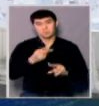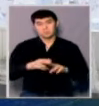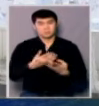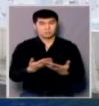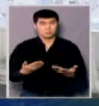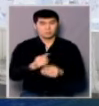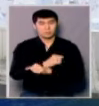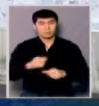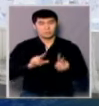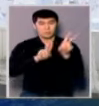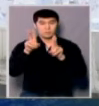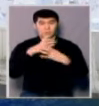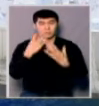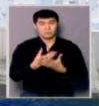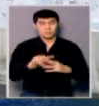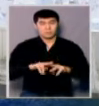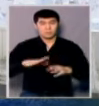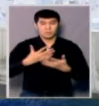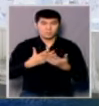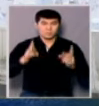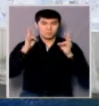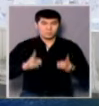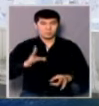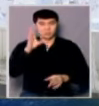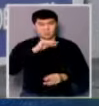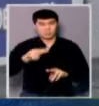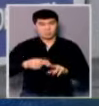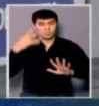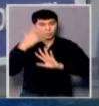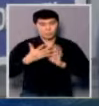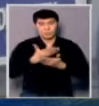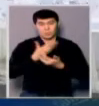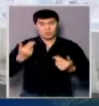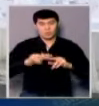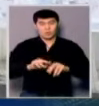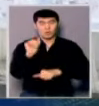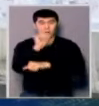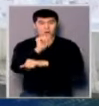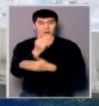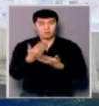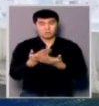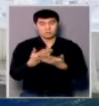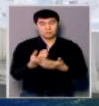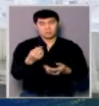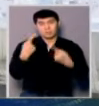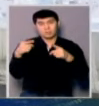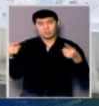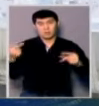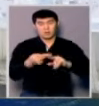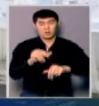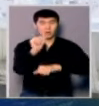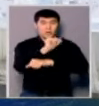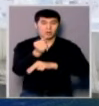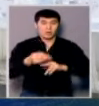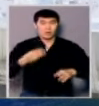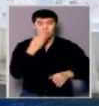Аталған жайттар барлығы да арты келеңсіз оқиғалар алып келу керектігін түсінбейді олар. Автокөліктермен тағы да басқа көлік